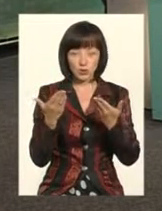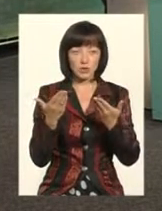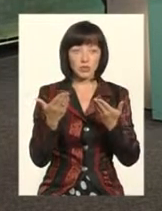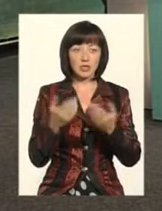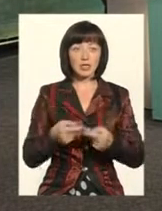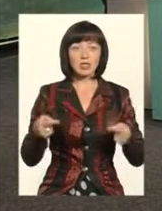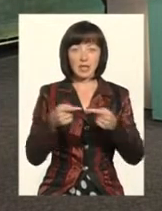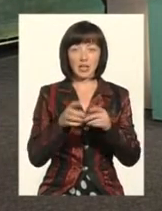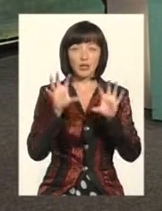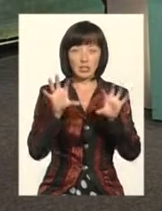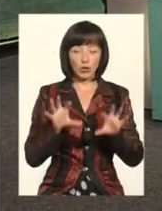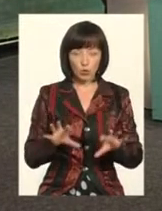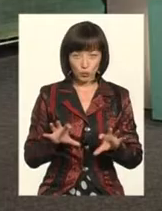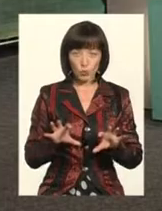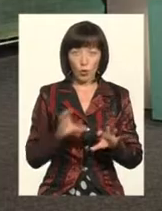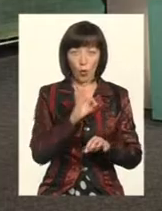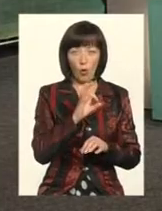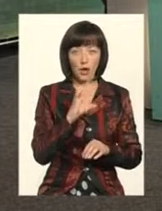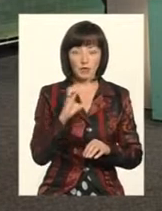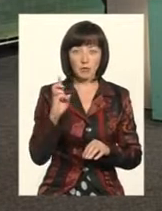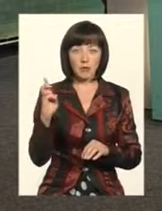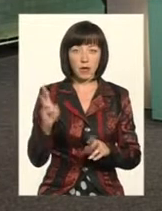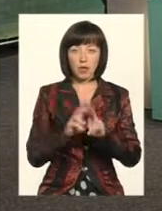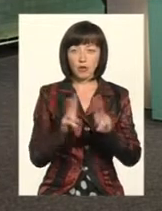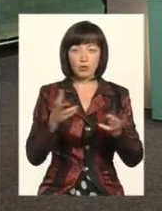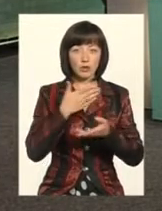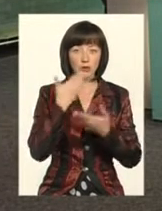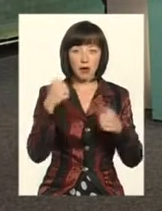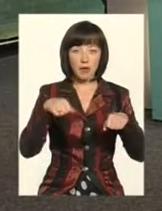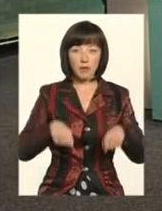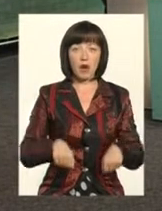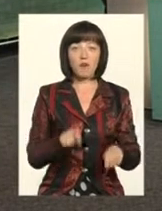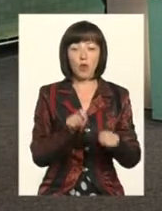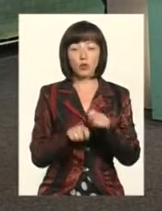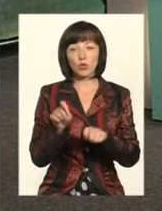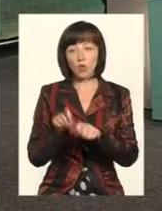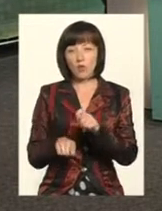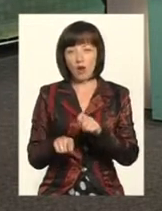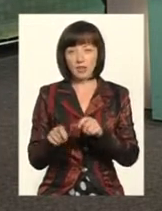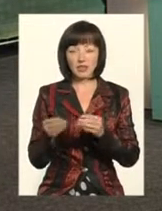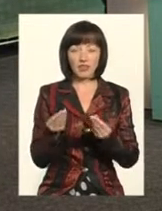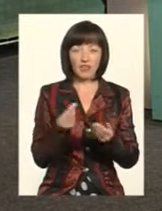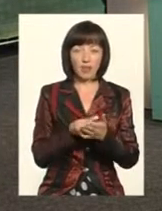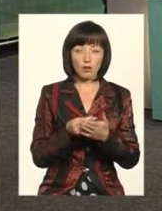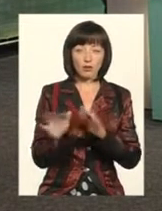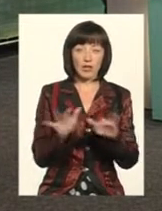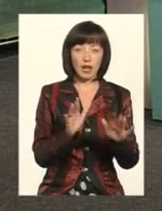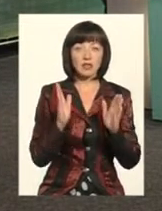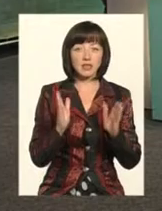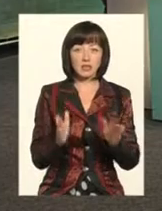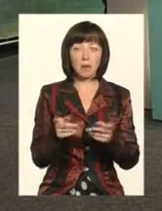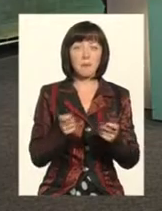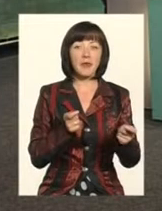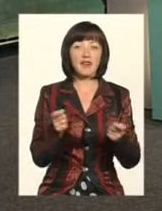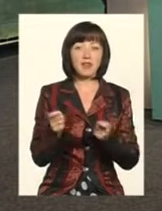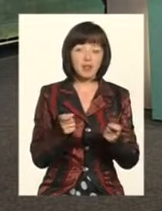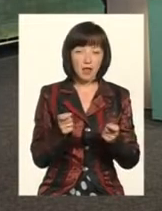Згідно статуту, який є ОСББ, що ніхто не має права контролювати фінансову діяльність того чи іншого об'єднання ОСББ, тільки правління,